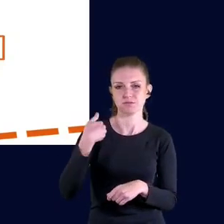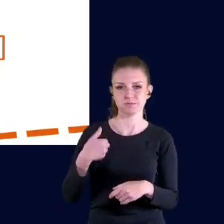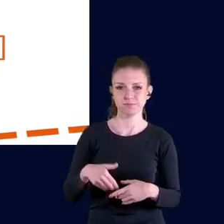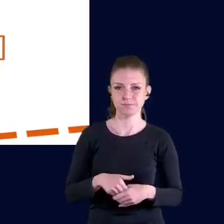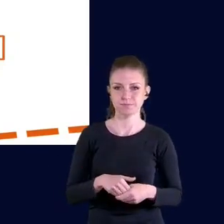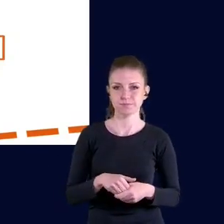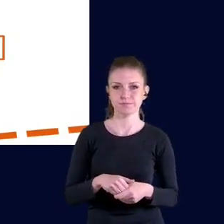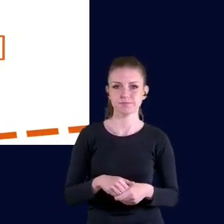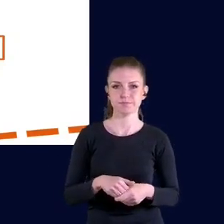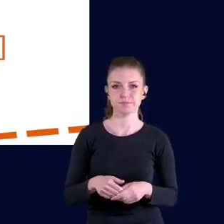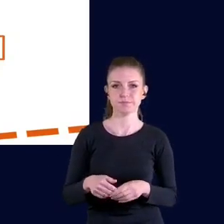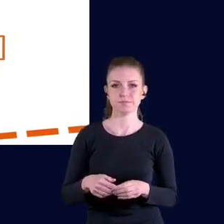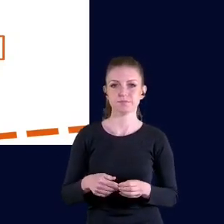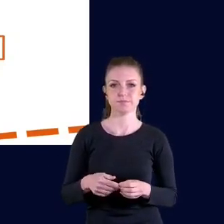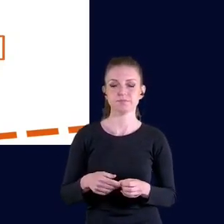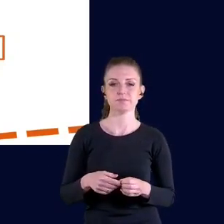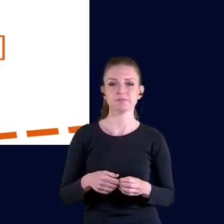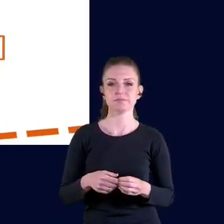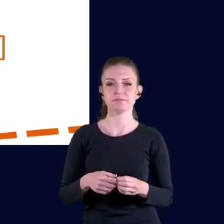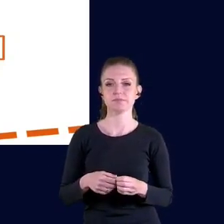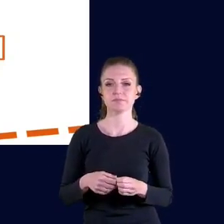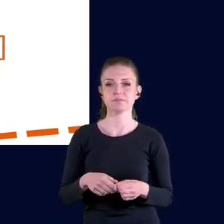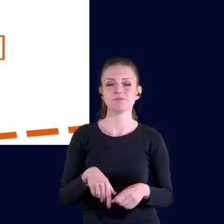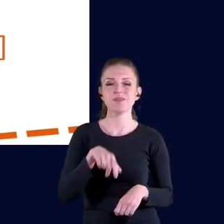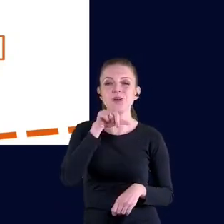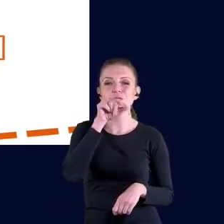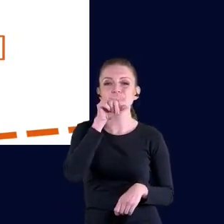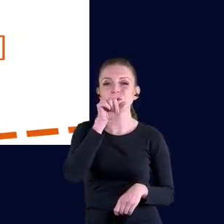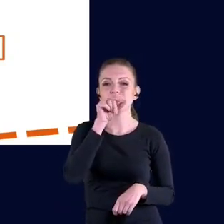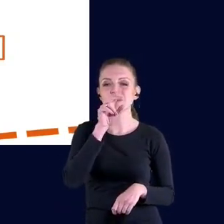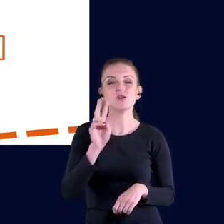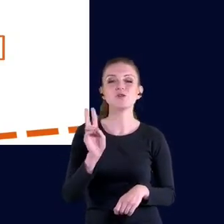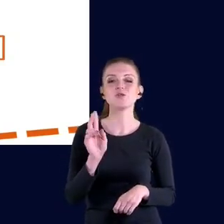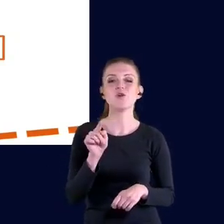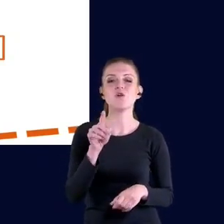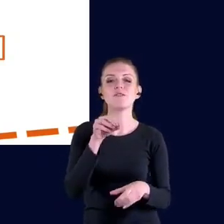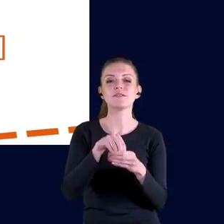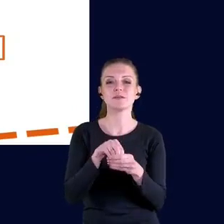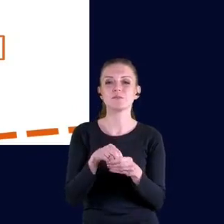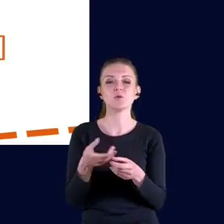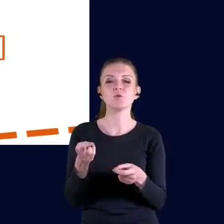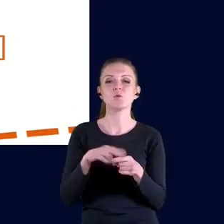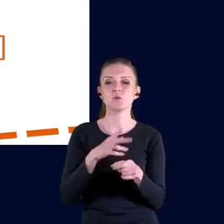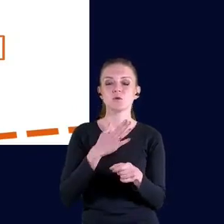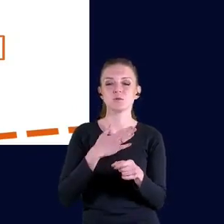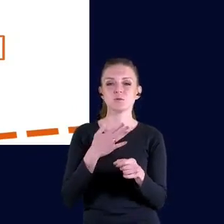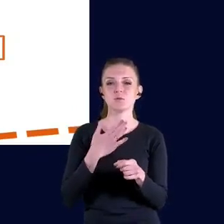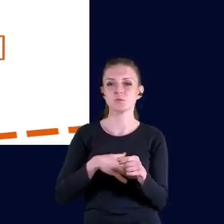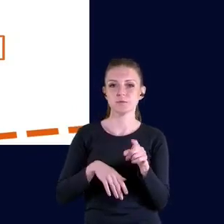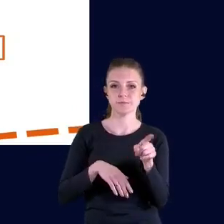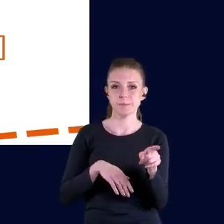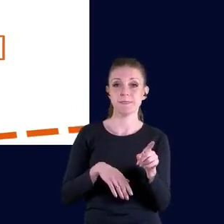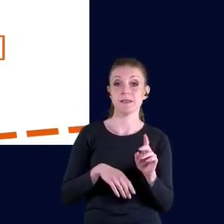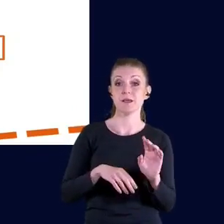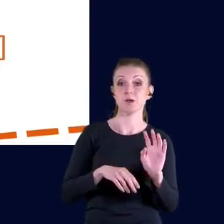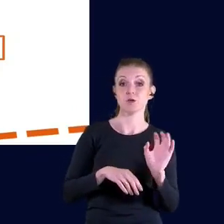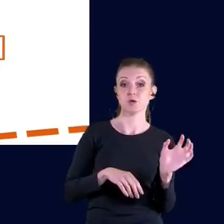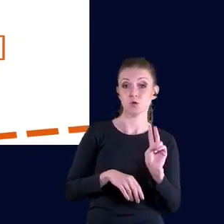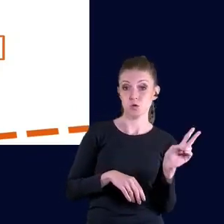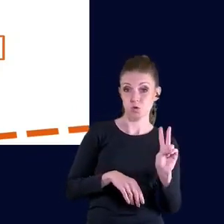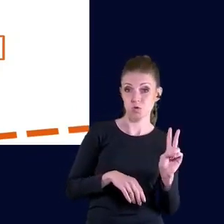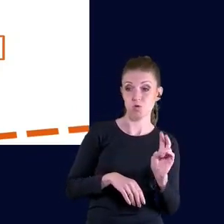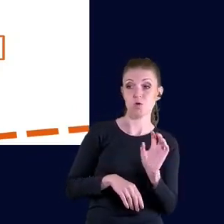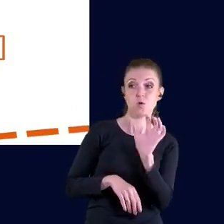Boży to w Nicy Twittera dzielą się na obserwujących tak zwanych Borys i obserwowanych czyli Following